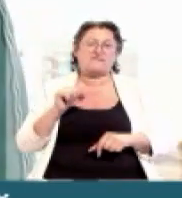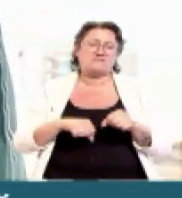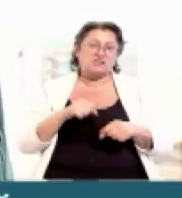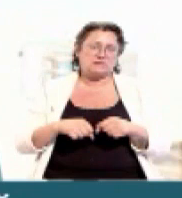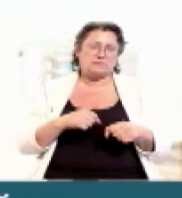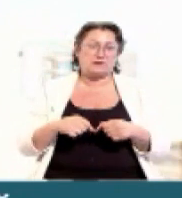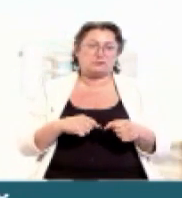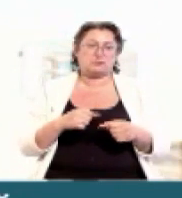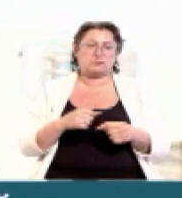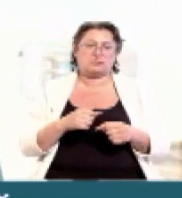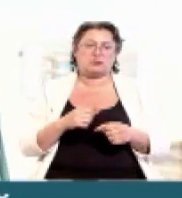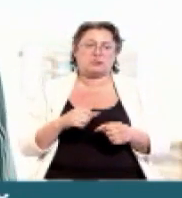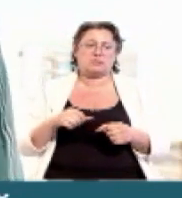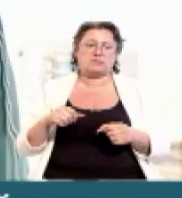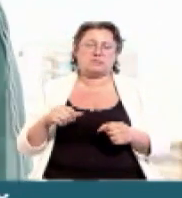велосипедах и на